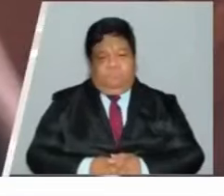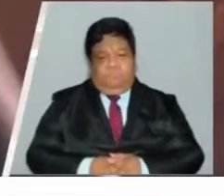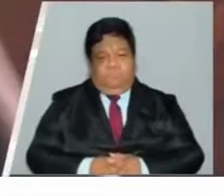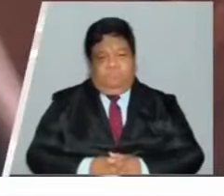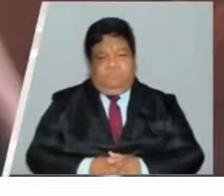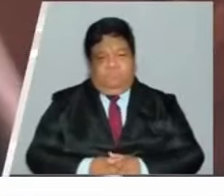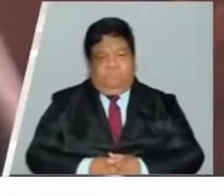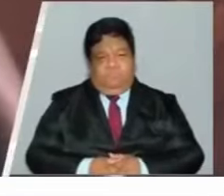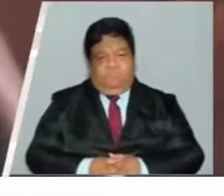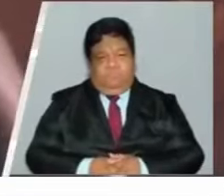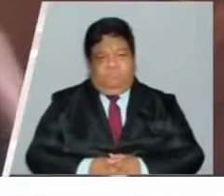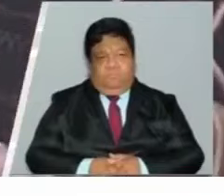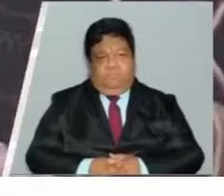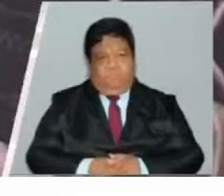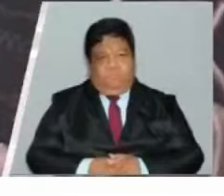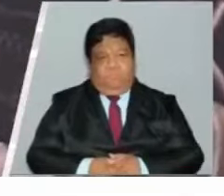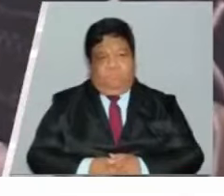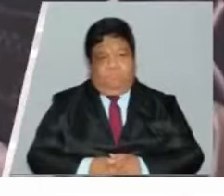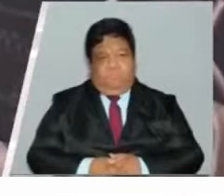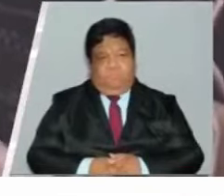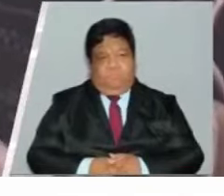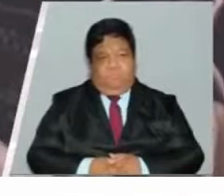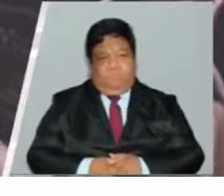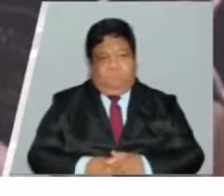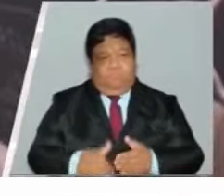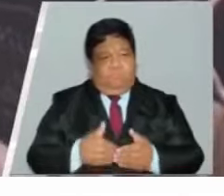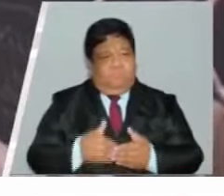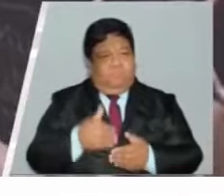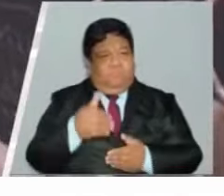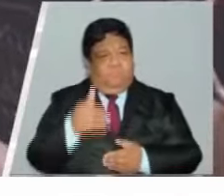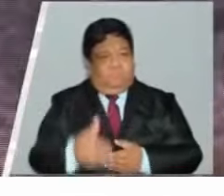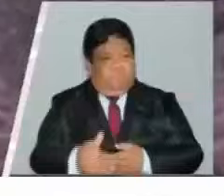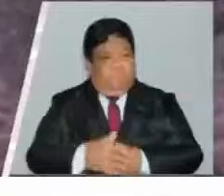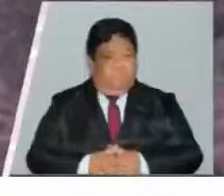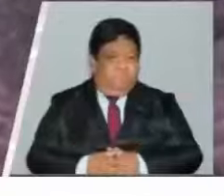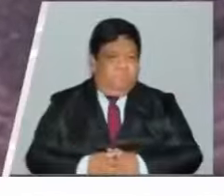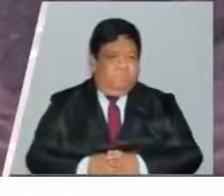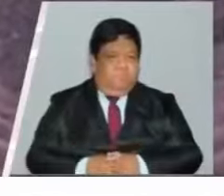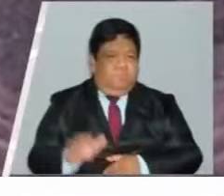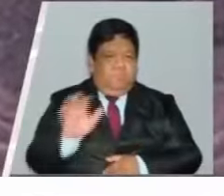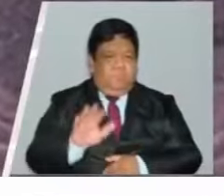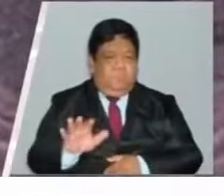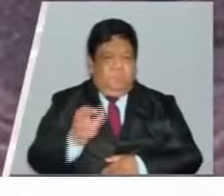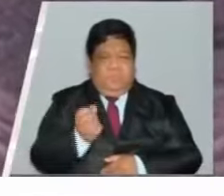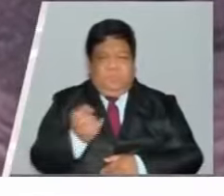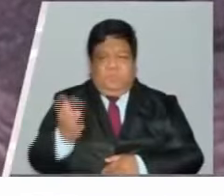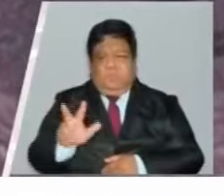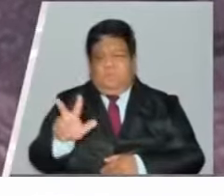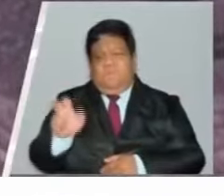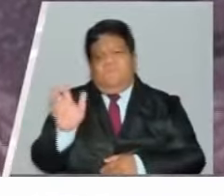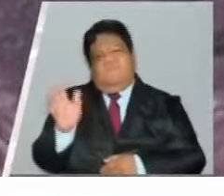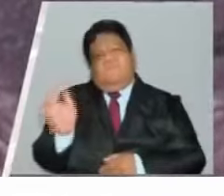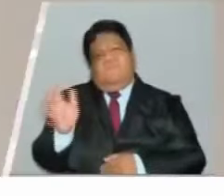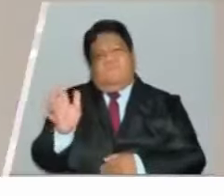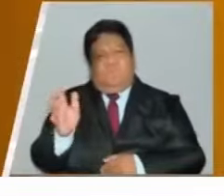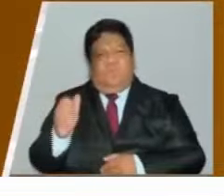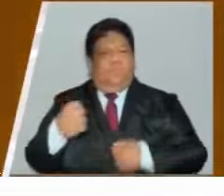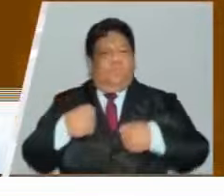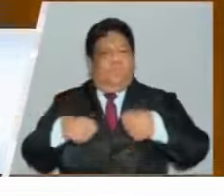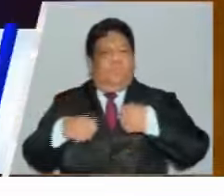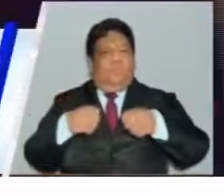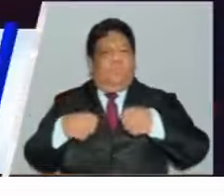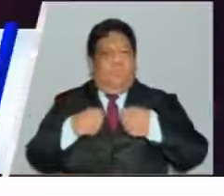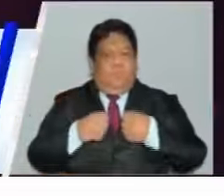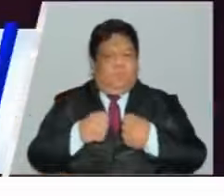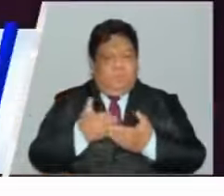Higit sa 350 memorabilia ng mga sports icon ang ipasusubasta sa New York sa Amerika. Kasama riyan ang Los